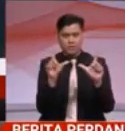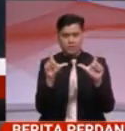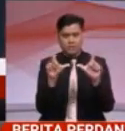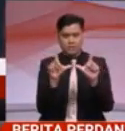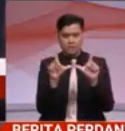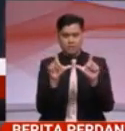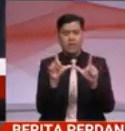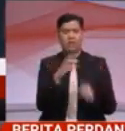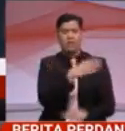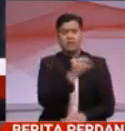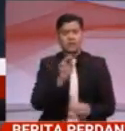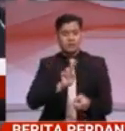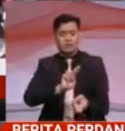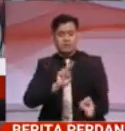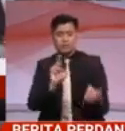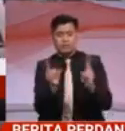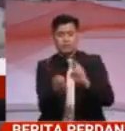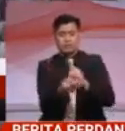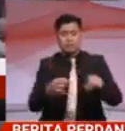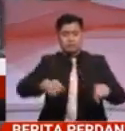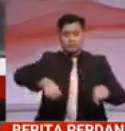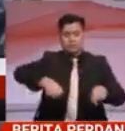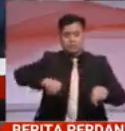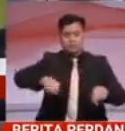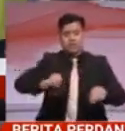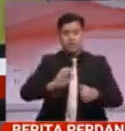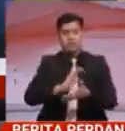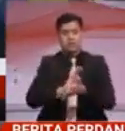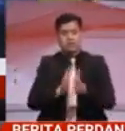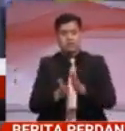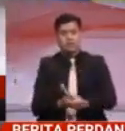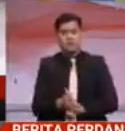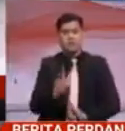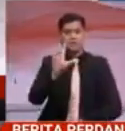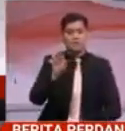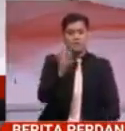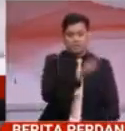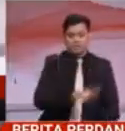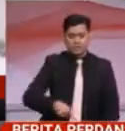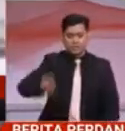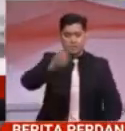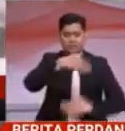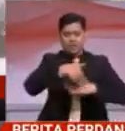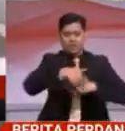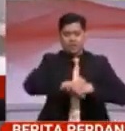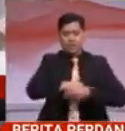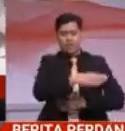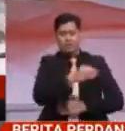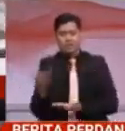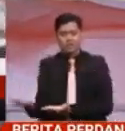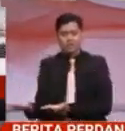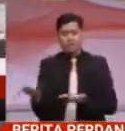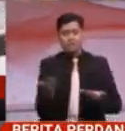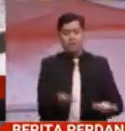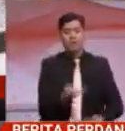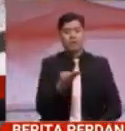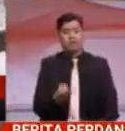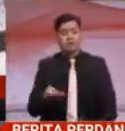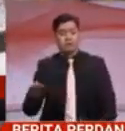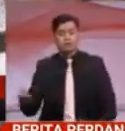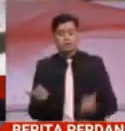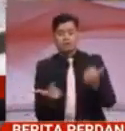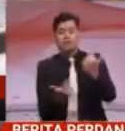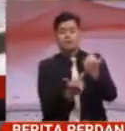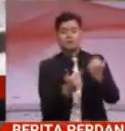dan mengubah suai motosikal menjadi tiga roda untuk tujuan penghantaran dan membawa barangan. Timbalan Pengarah JPJ